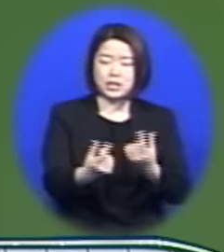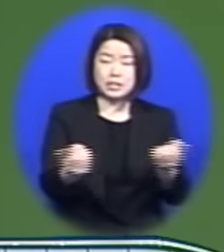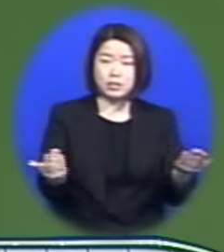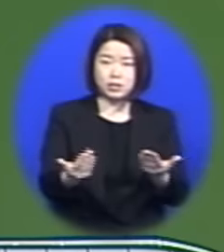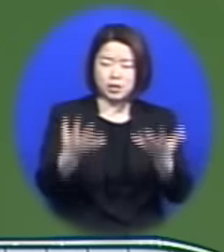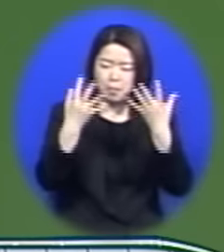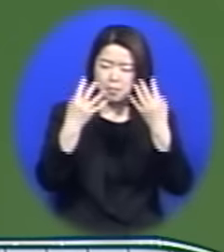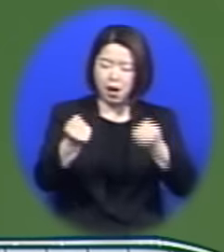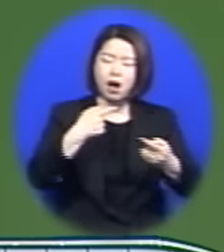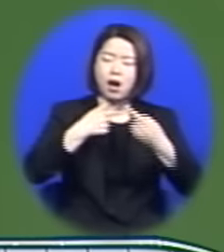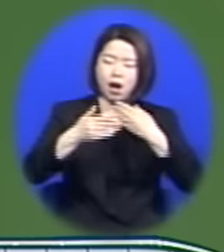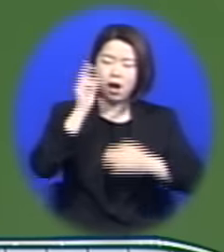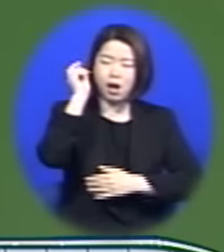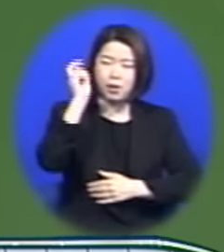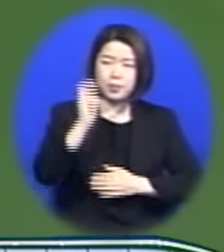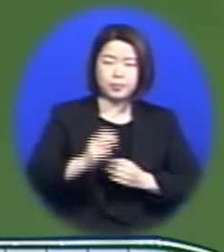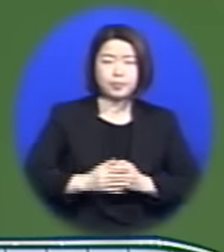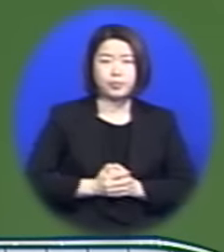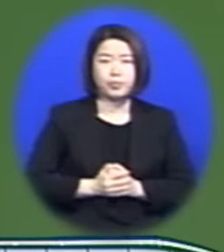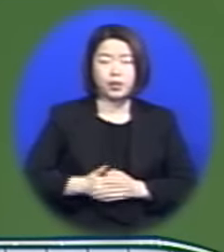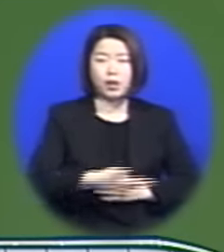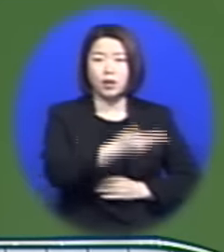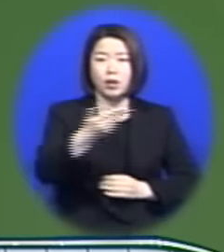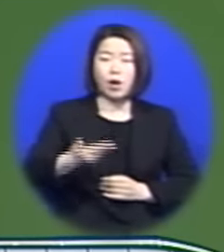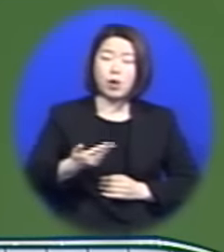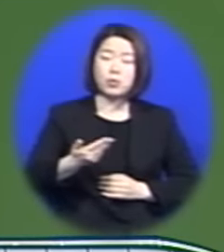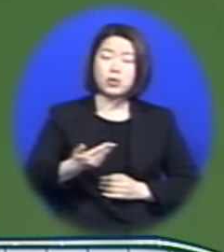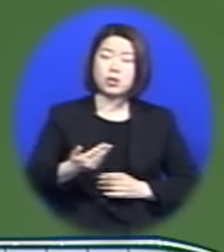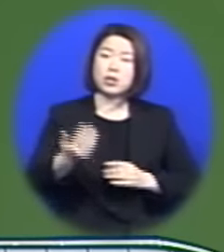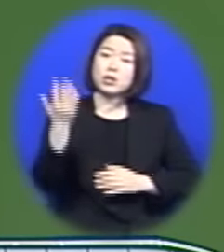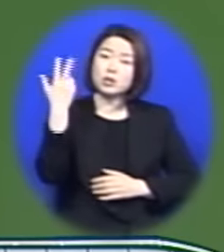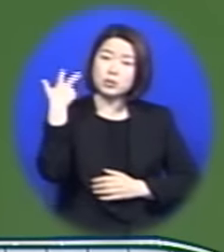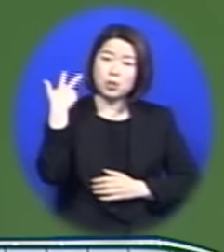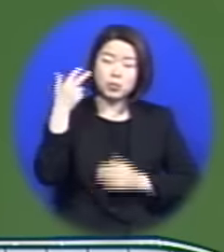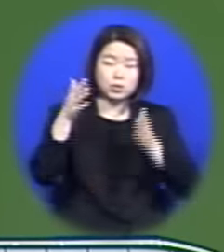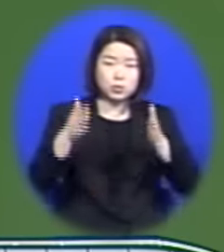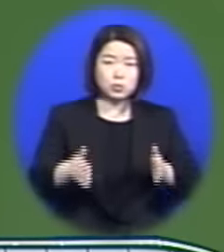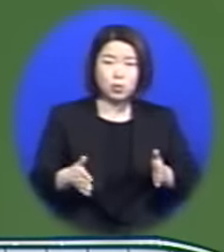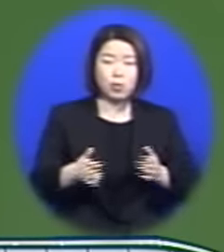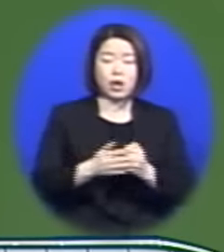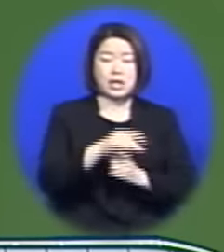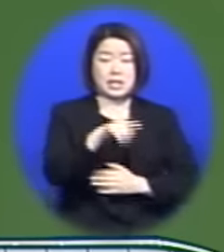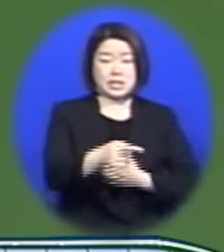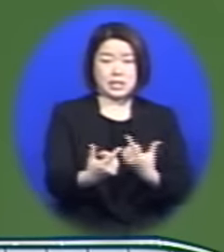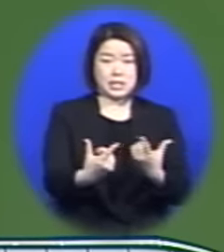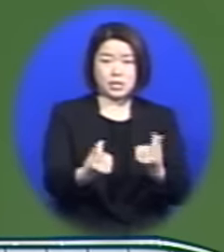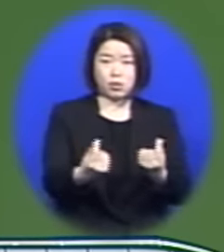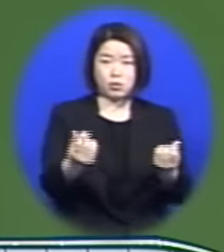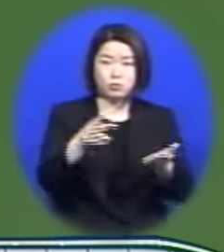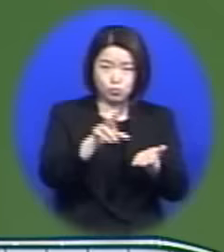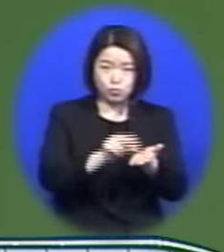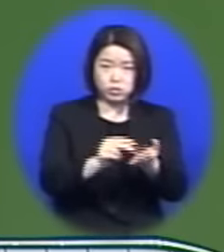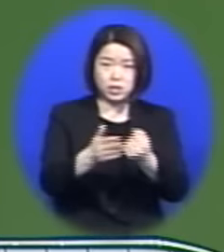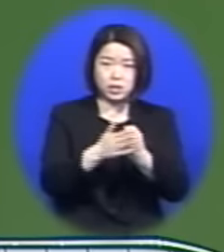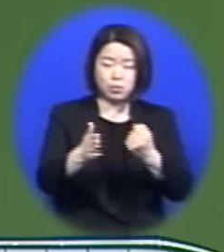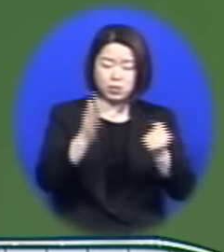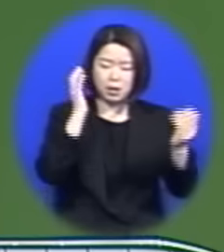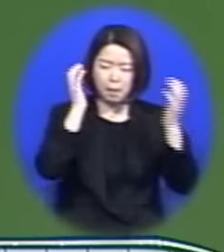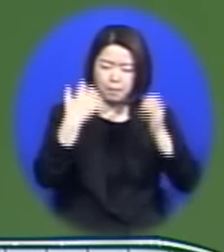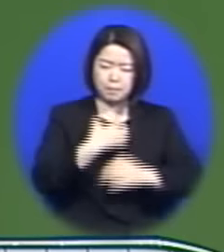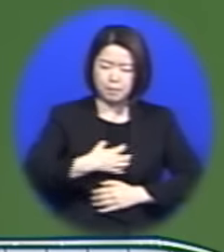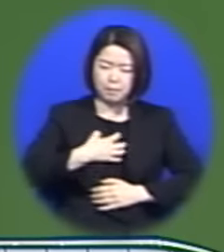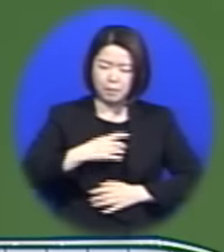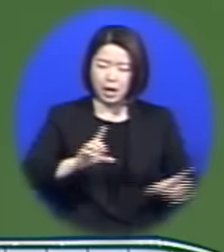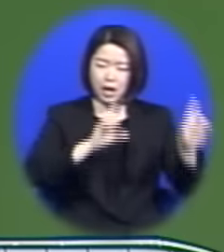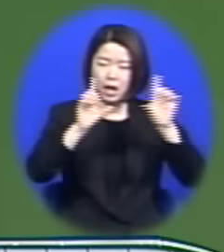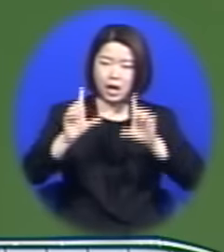없이 겪습니다 여러분들이 지난 한 주간 동안 아마 그런 문제 때문에 고통 당하고